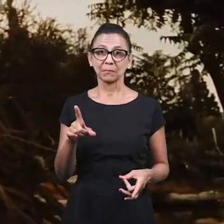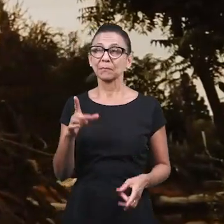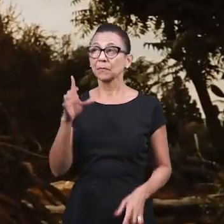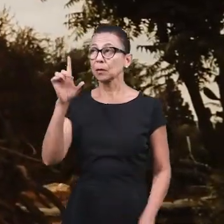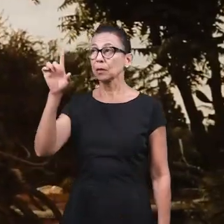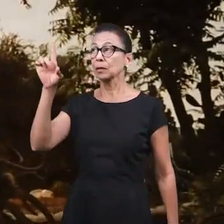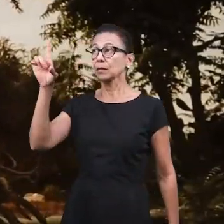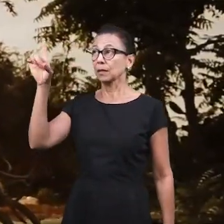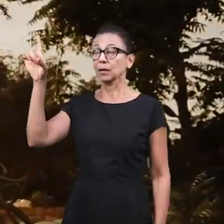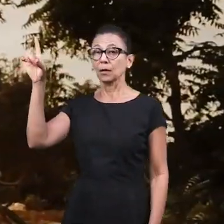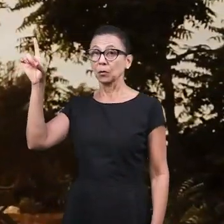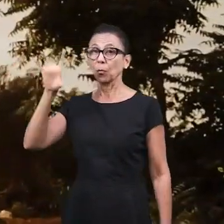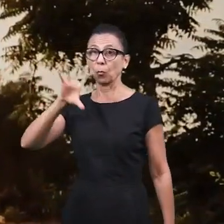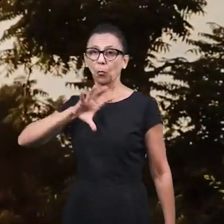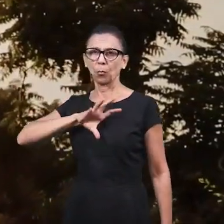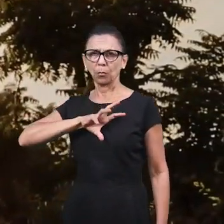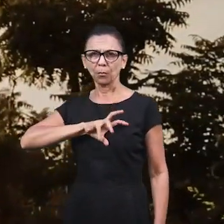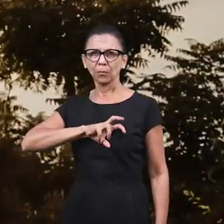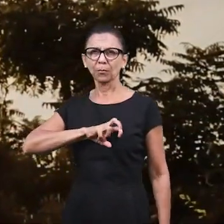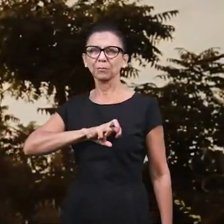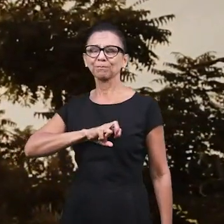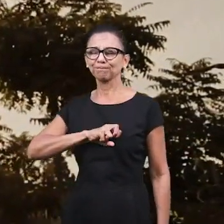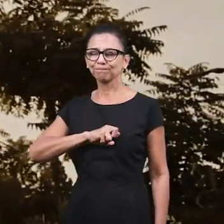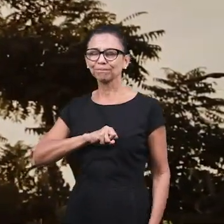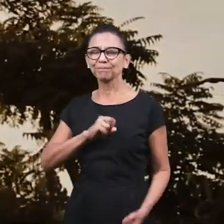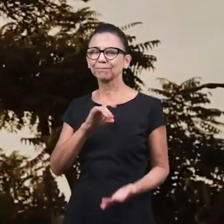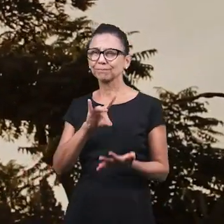Любовь Божия велика.